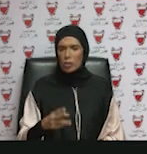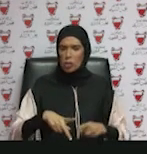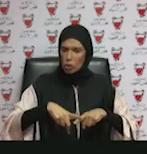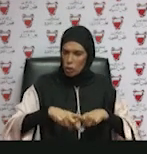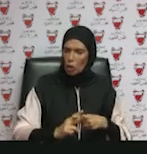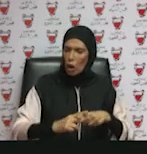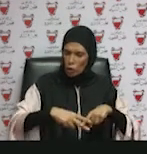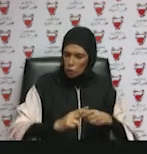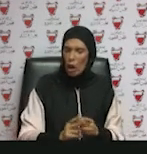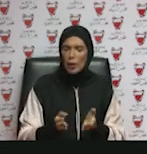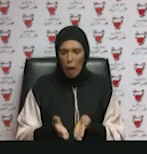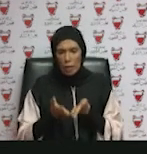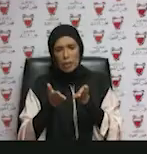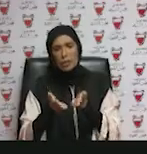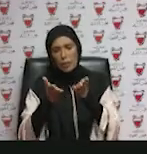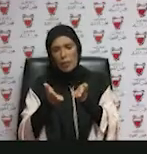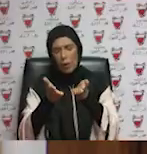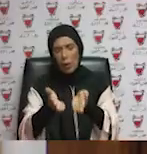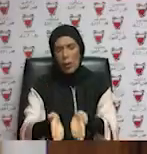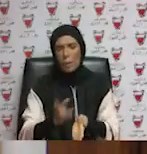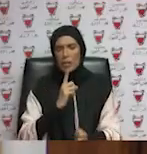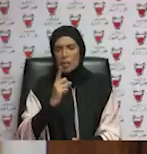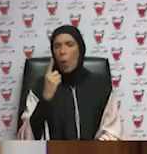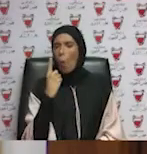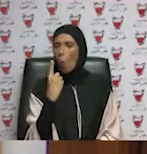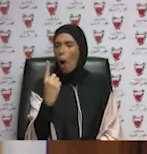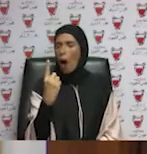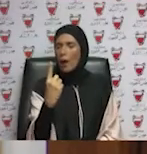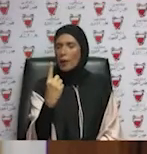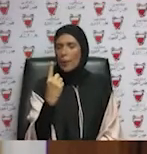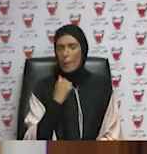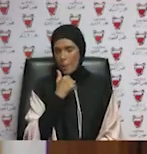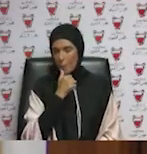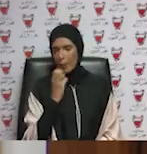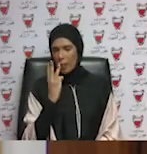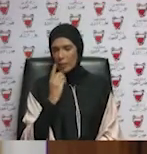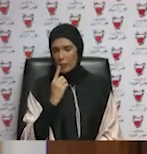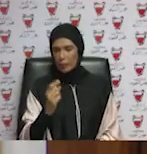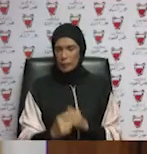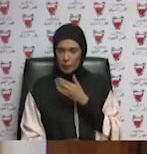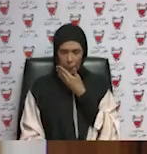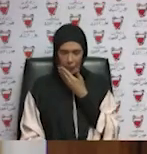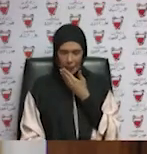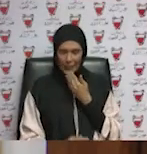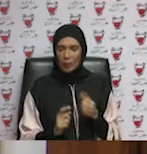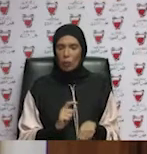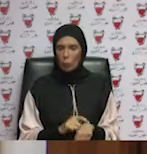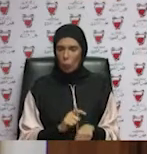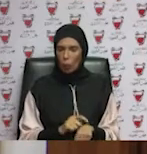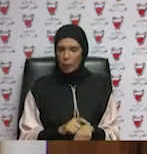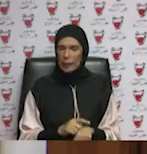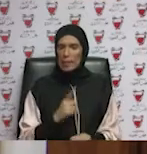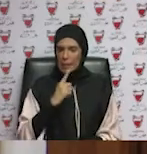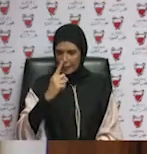ثلاث فحوصات في الثلاث سنوات، مطلوب الآن نقوم بفحص واحد خلال ثلاث سنوات. أعتقد المدة كما بيّن